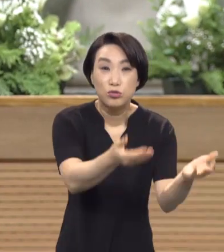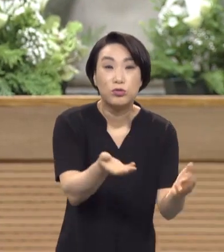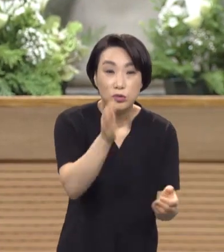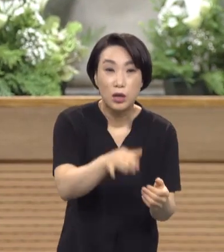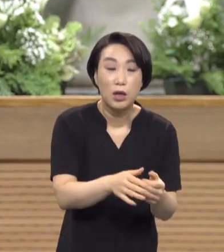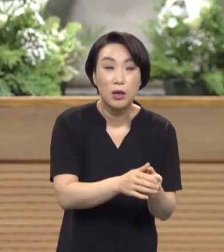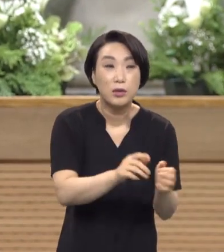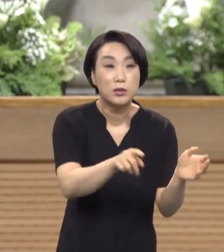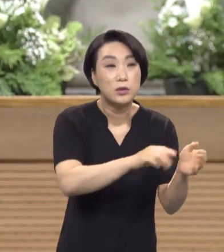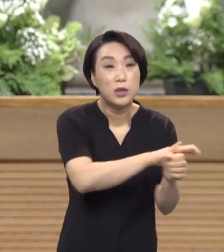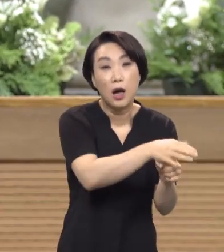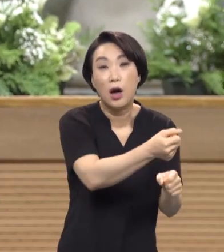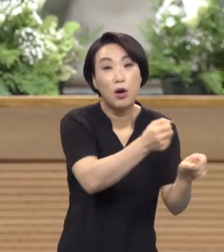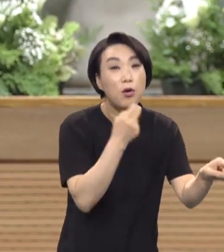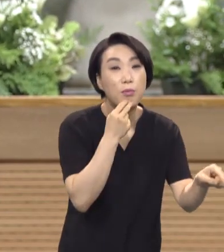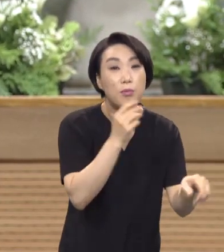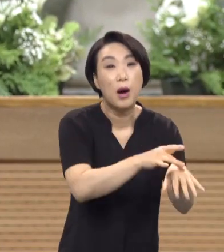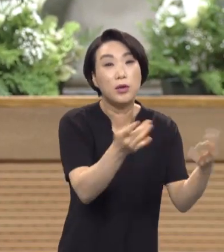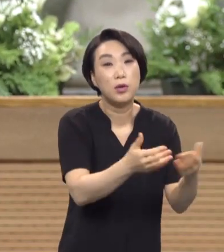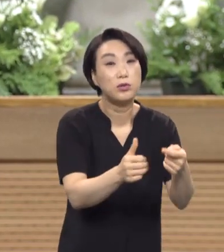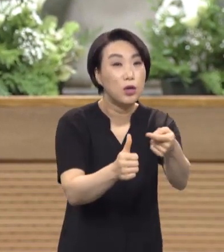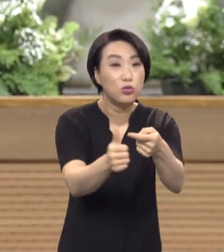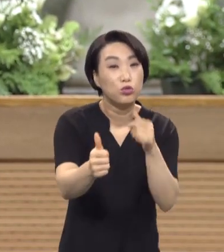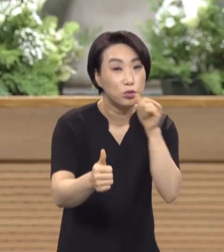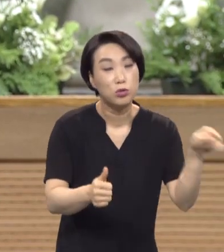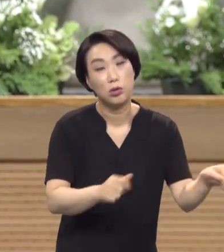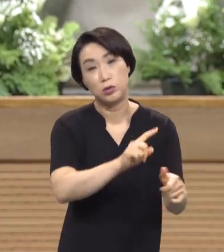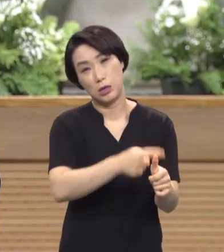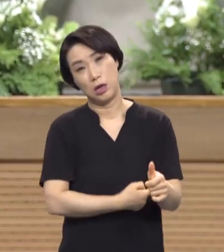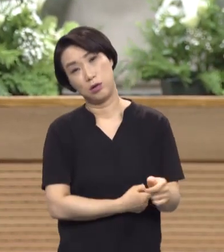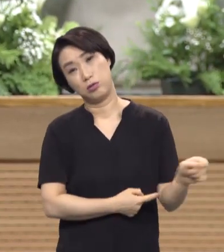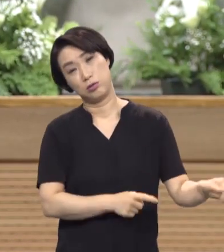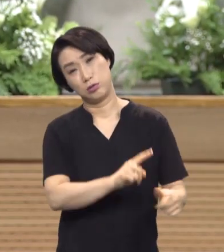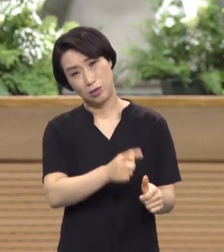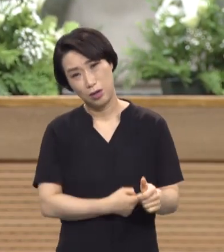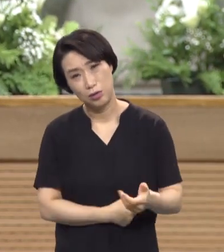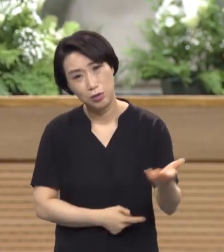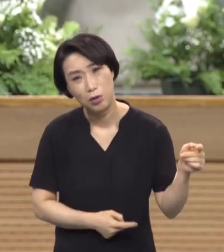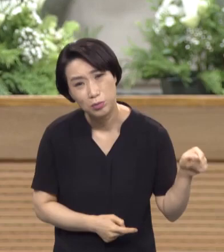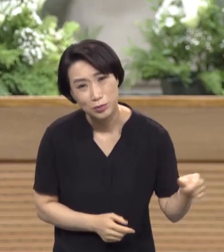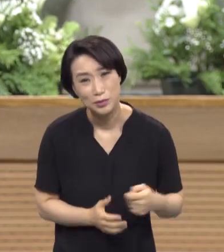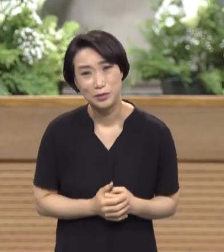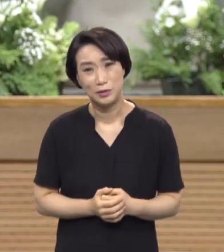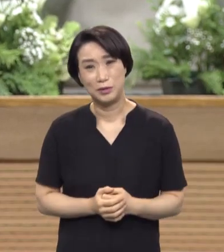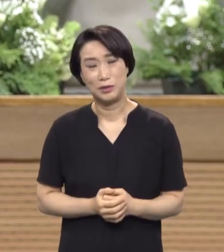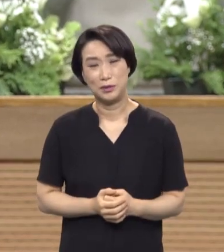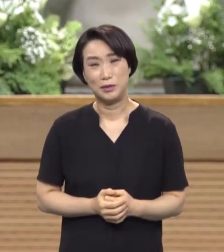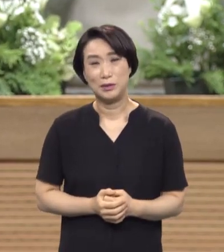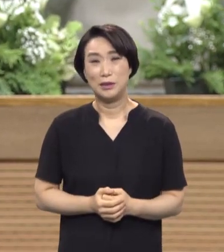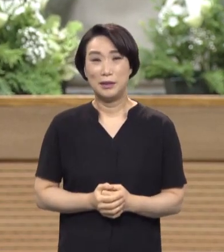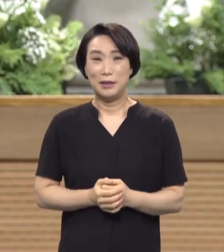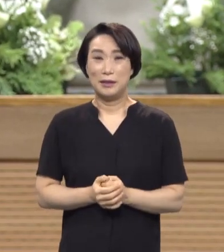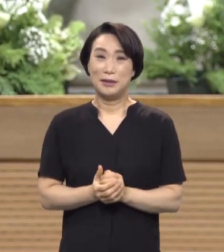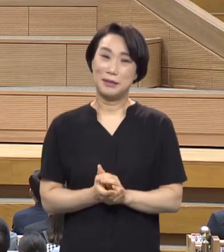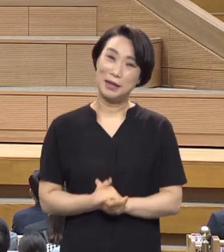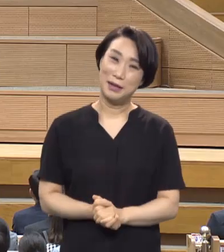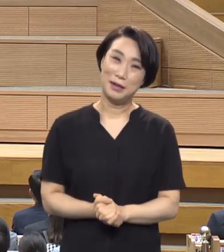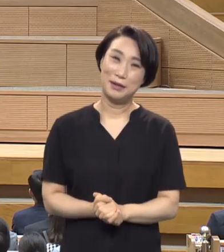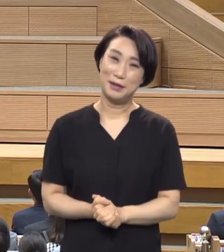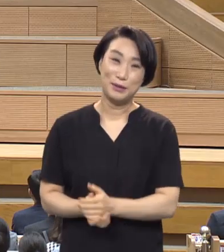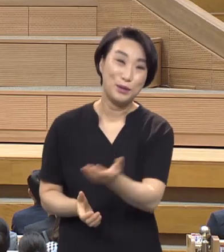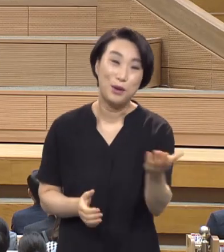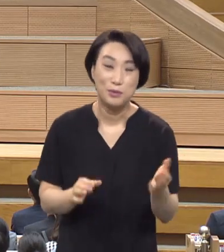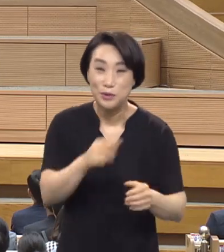거예요. 마귀 역사가 이걸 당연하게 받아들여야 합니다. 당연하게 받아들여요. 당연하게.